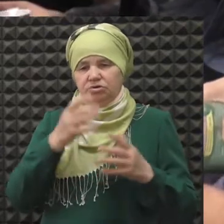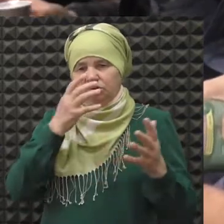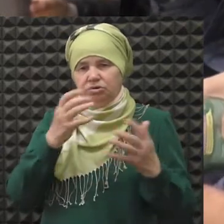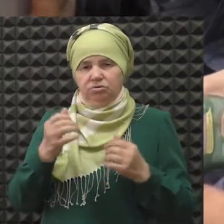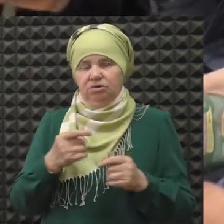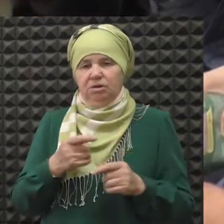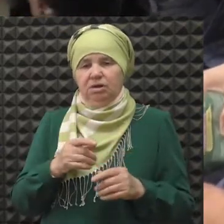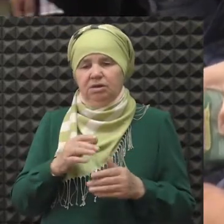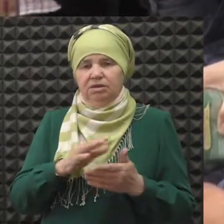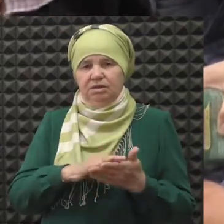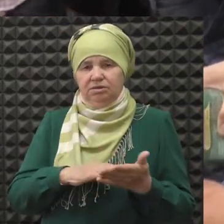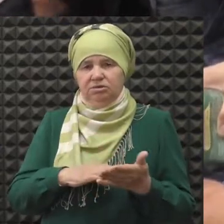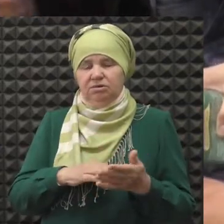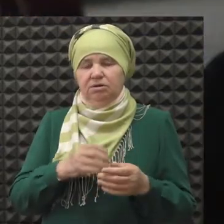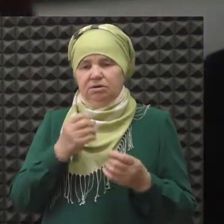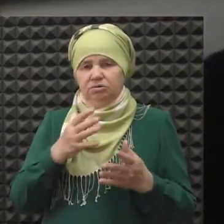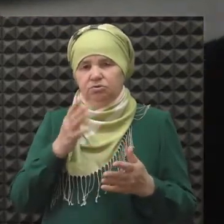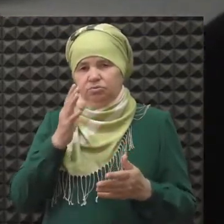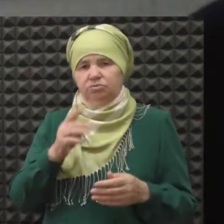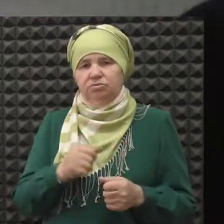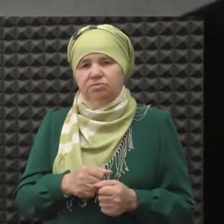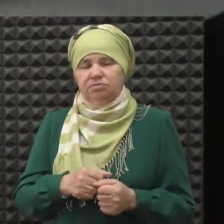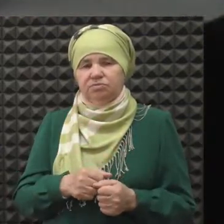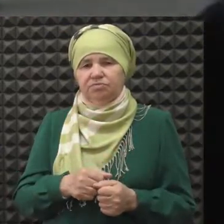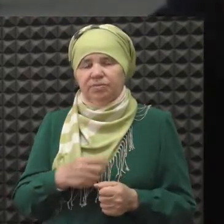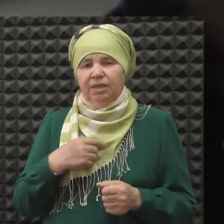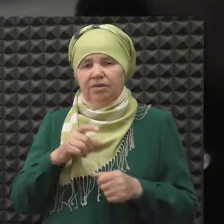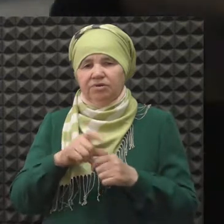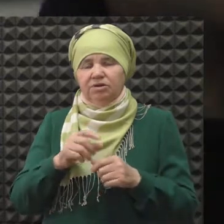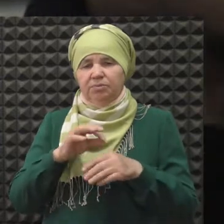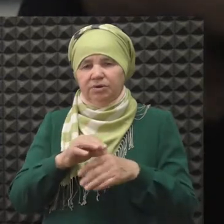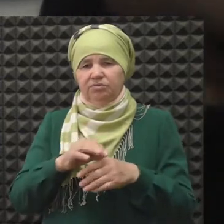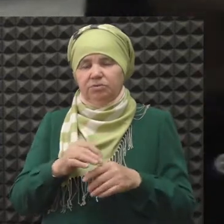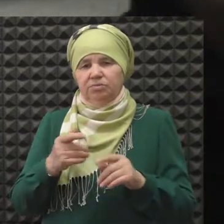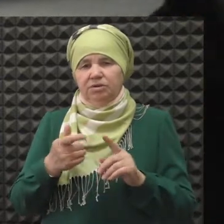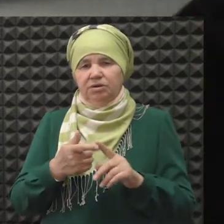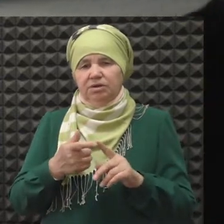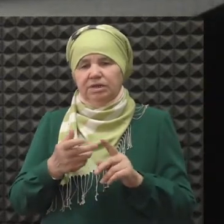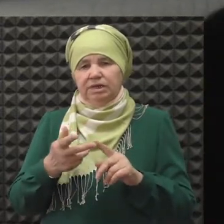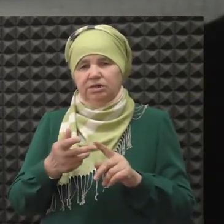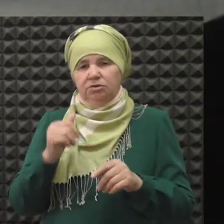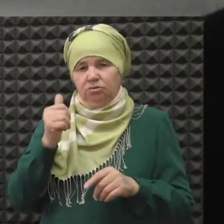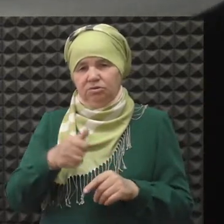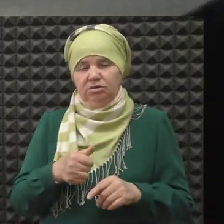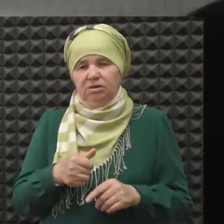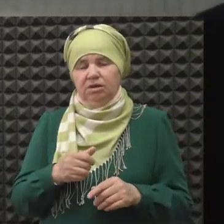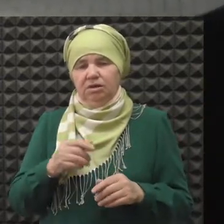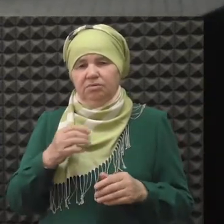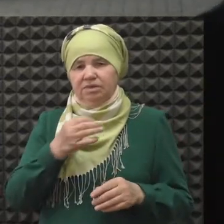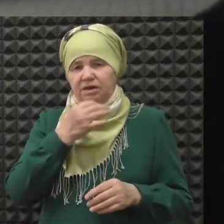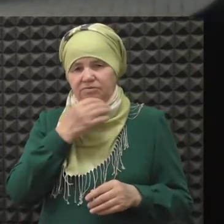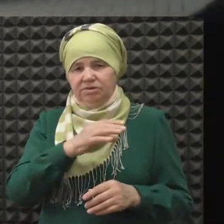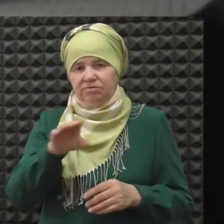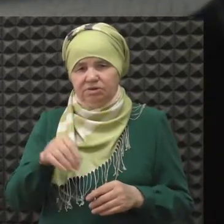так что это очень хорошо. Мы в Ердаме на ифтар проводим уже третий год. Вот, все очень